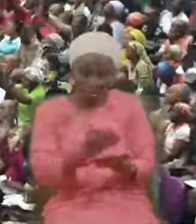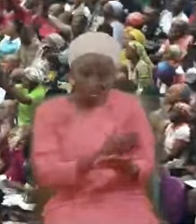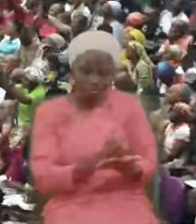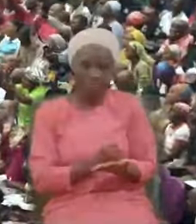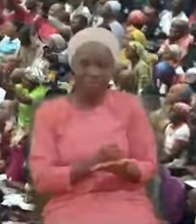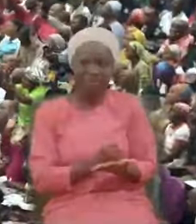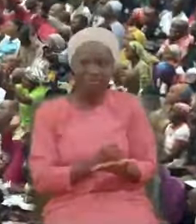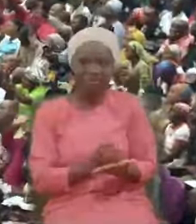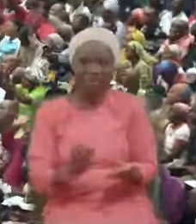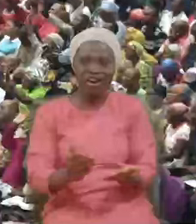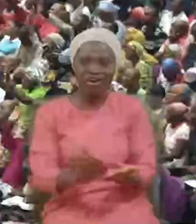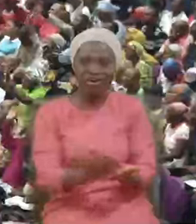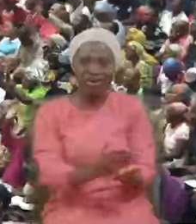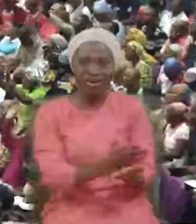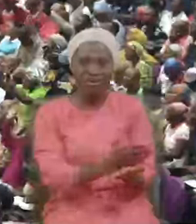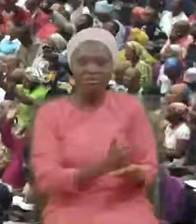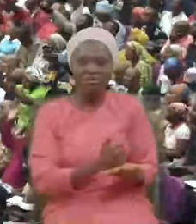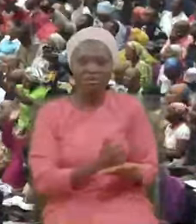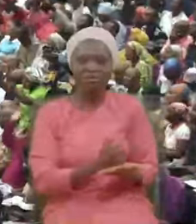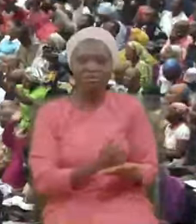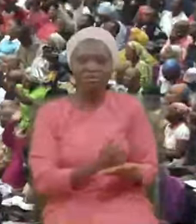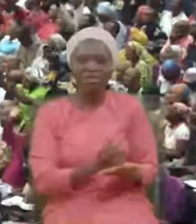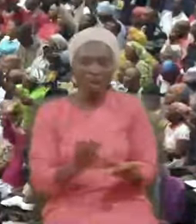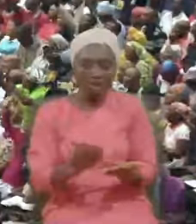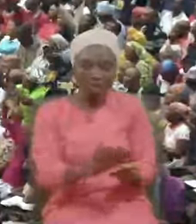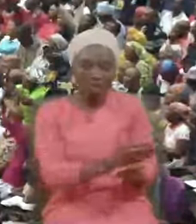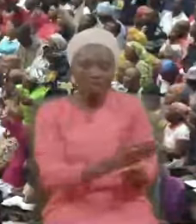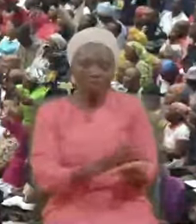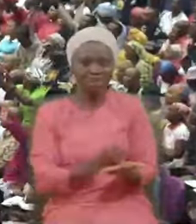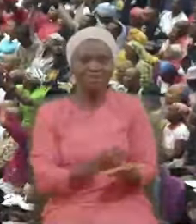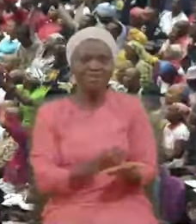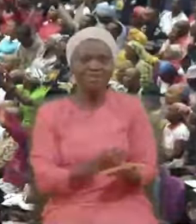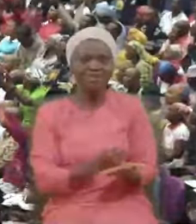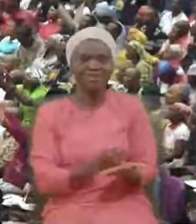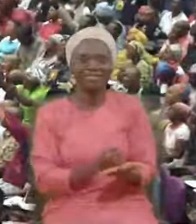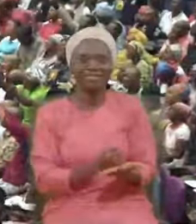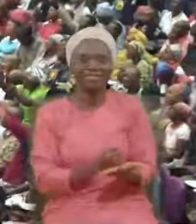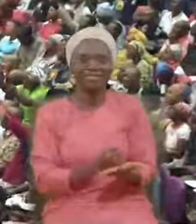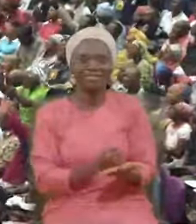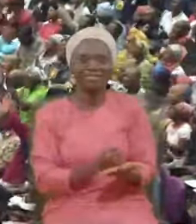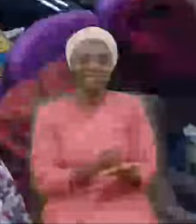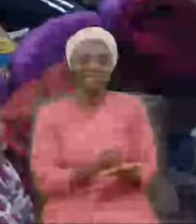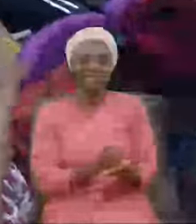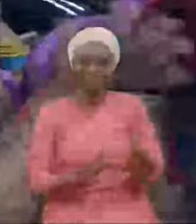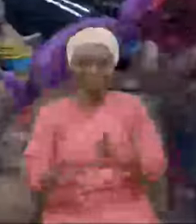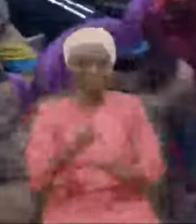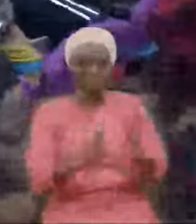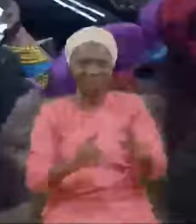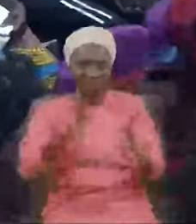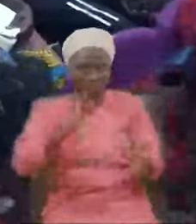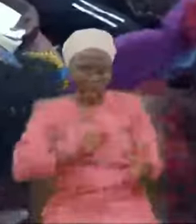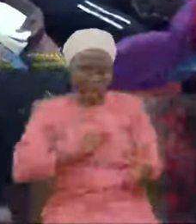La récupération, le recouvrement, le rétablissement. Je suis possesseur ce soir.